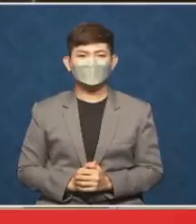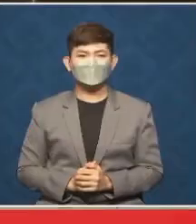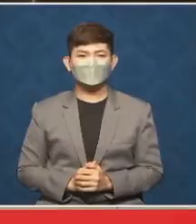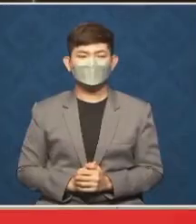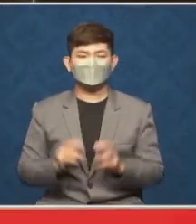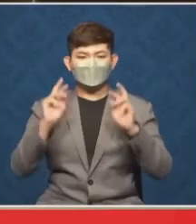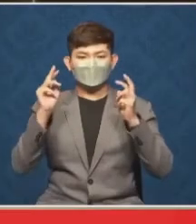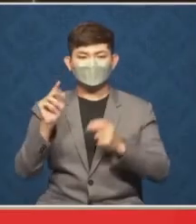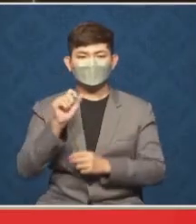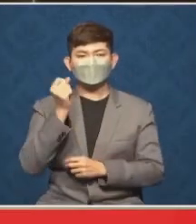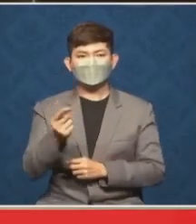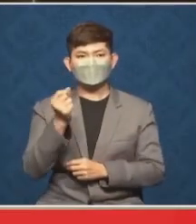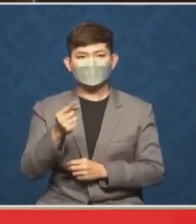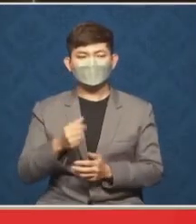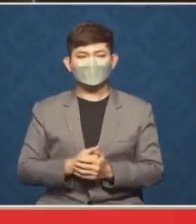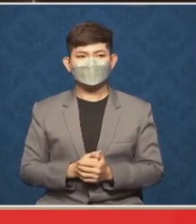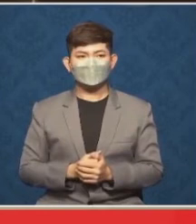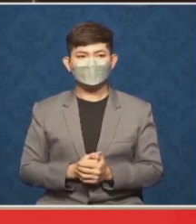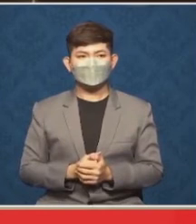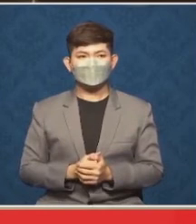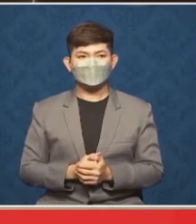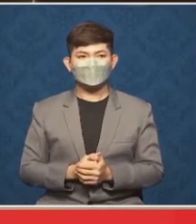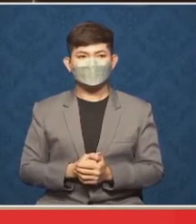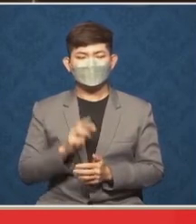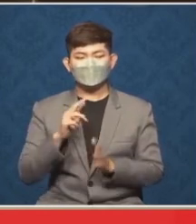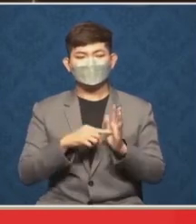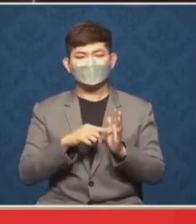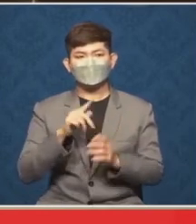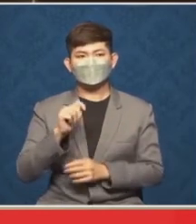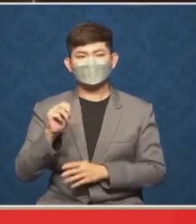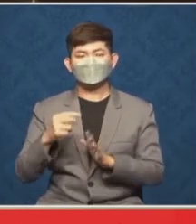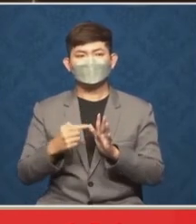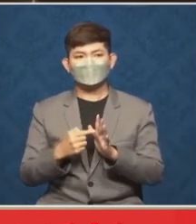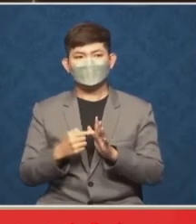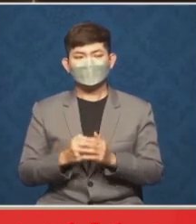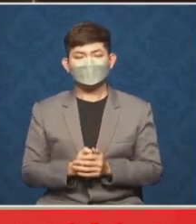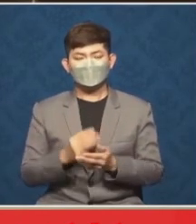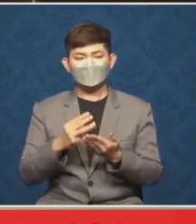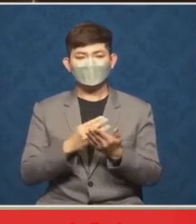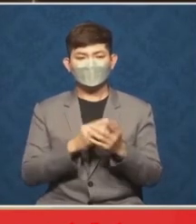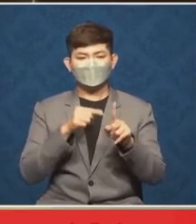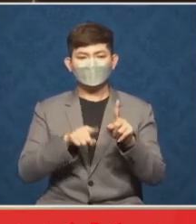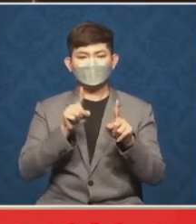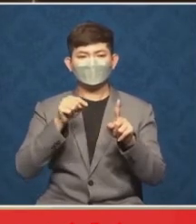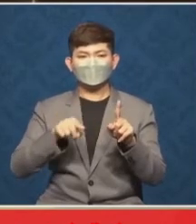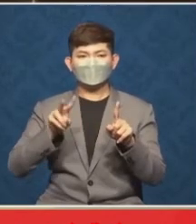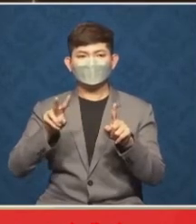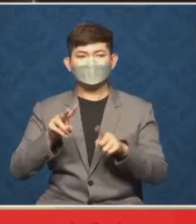ท่านพัฒนาสัพพโสในวาระที่ 1.1.2 นะครับถามท่านรัฐมนตรีว่าการกระทรวงมหาดไท